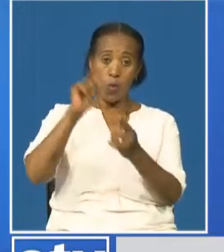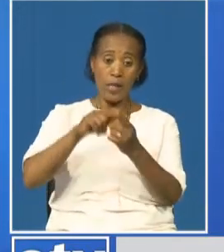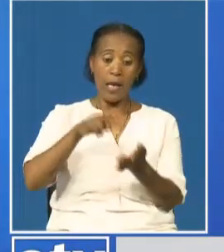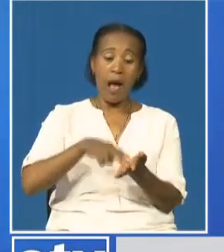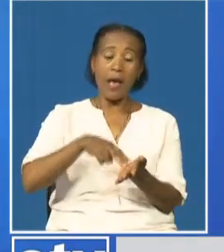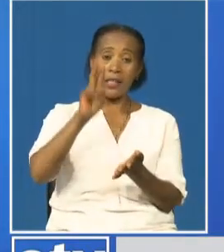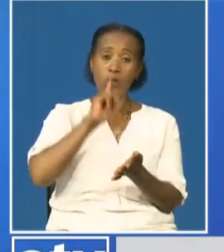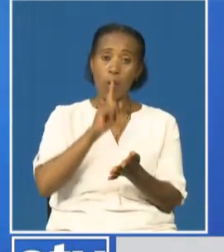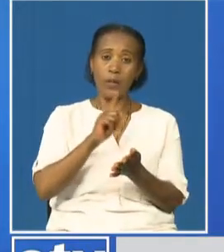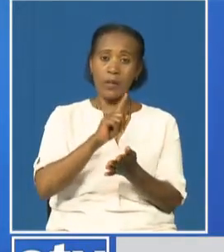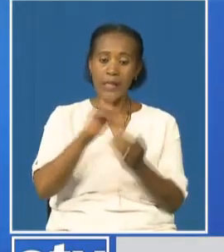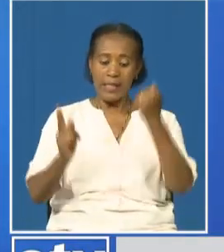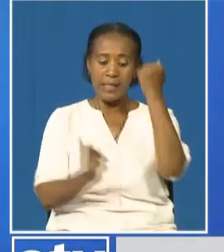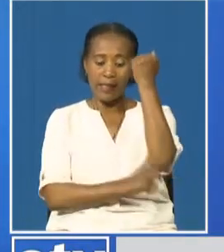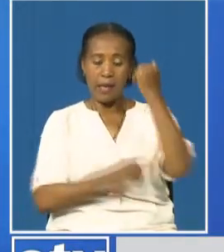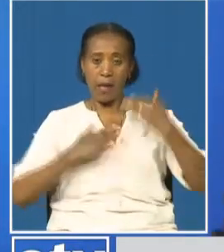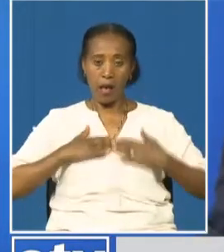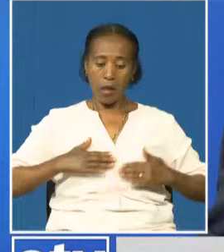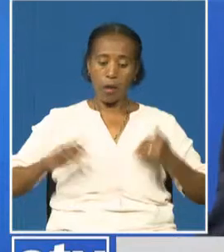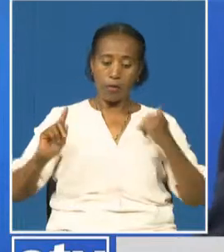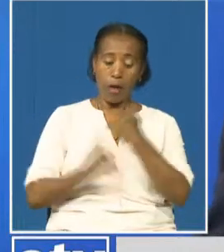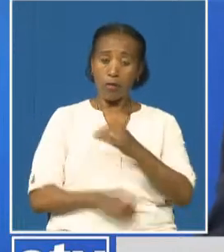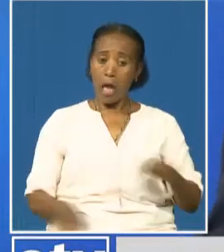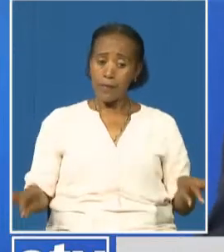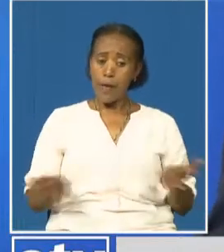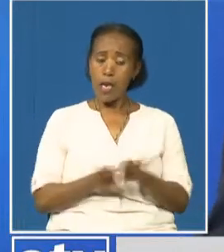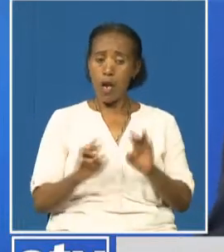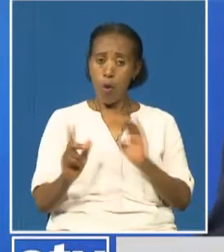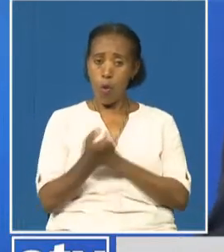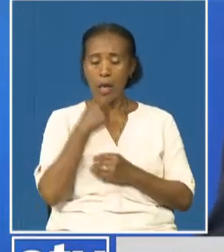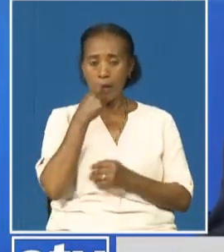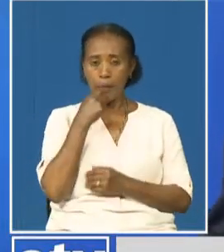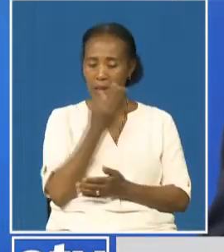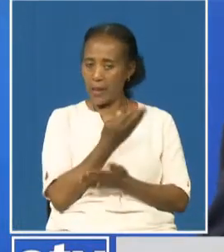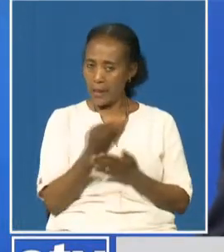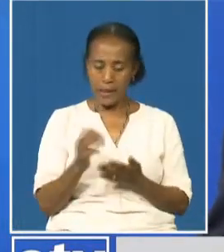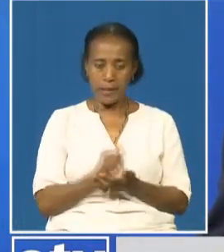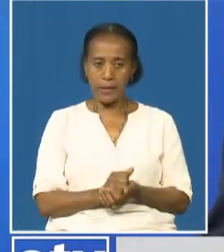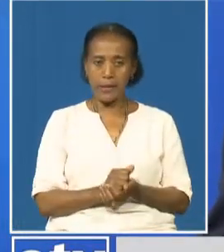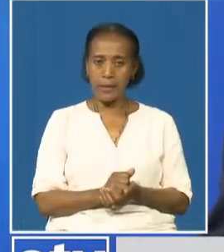አነሷት የቅጣት አካላዊ ቅጣት ያስፈልግ ይሆን ወይ የሚል ነገር